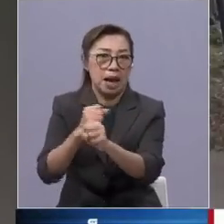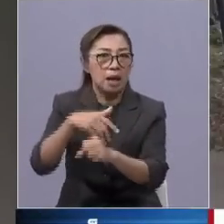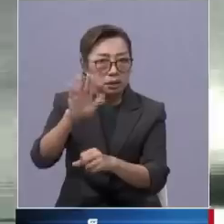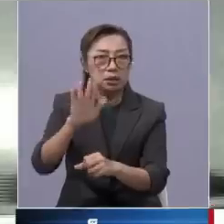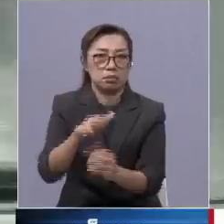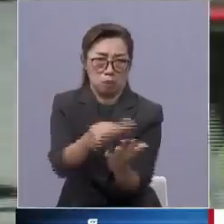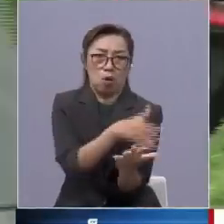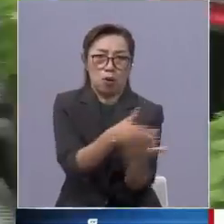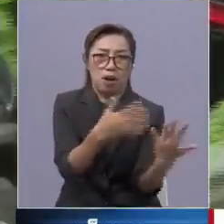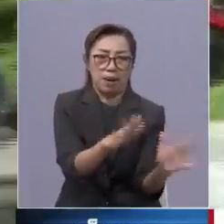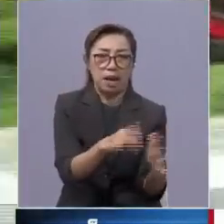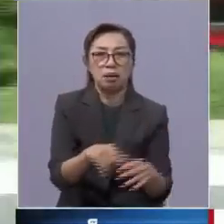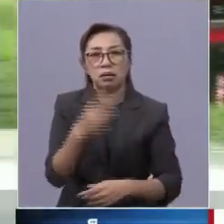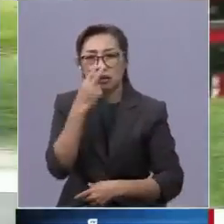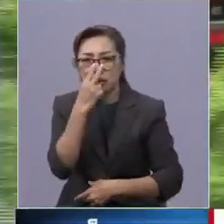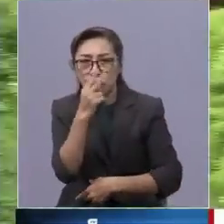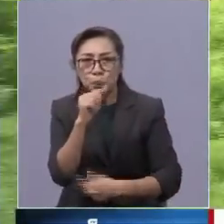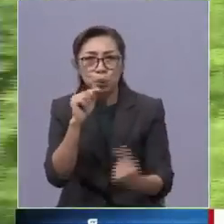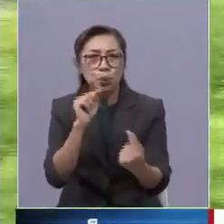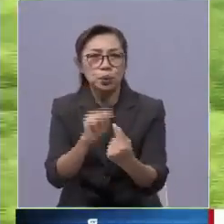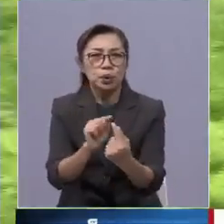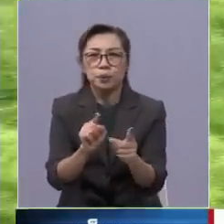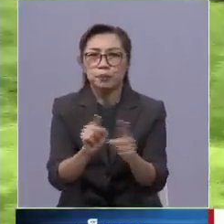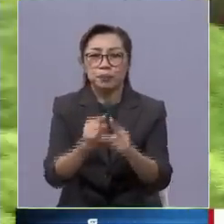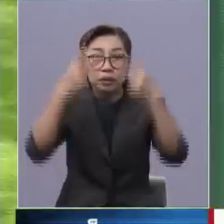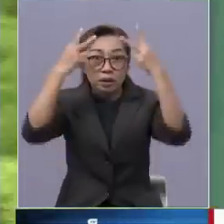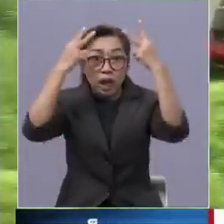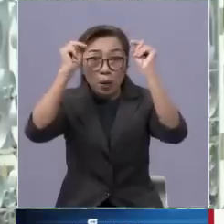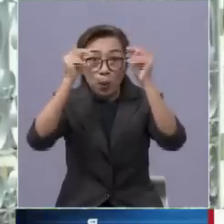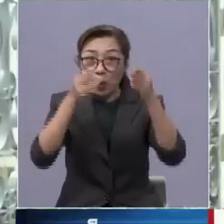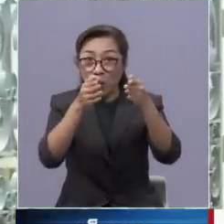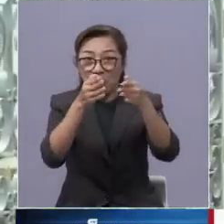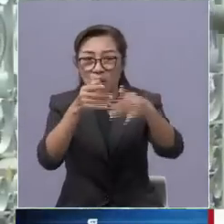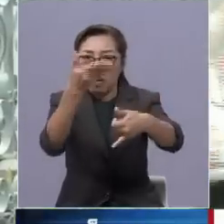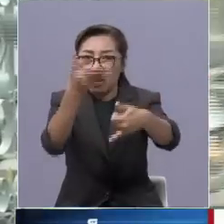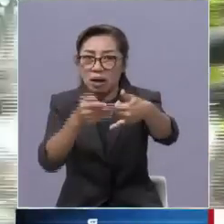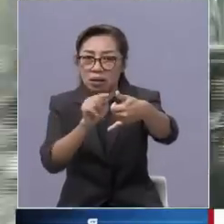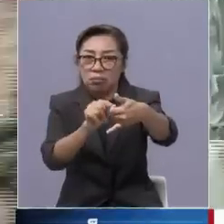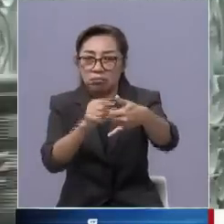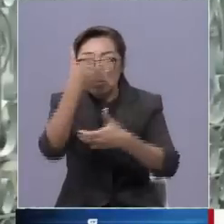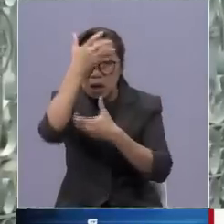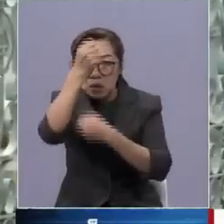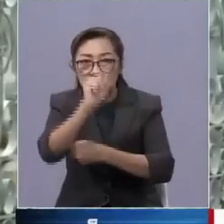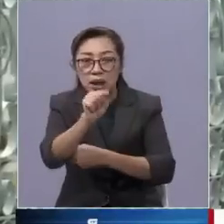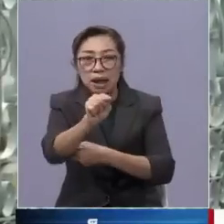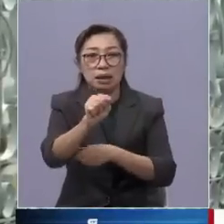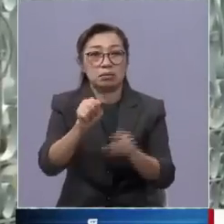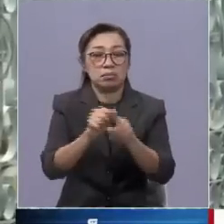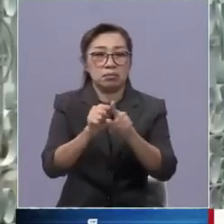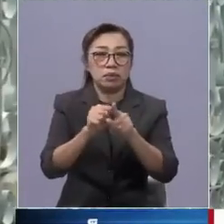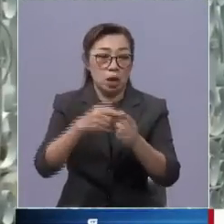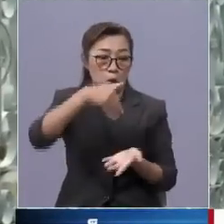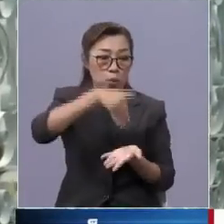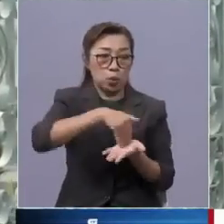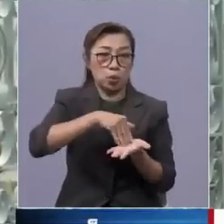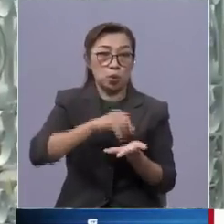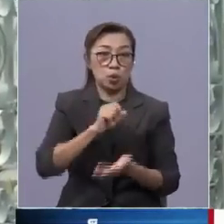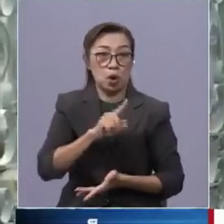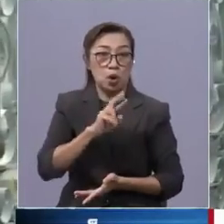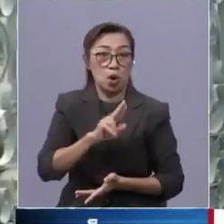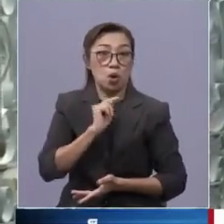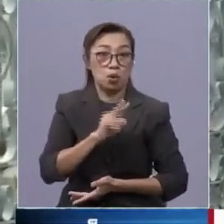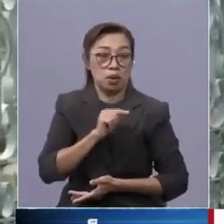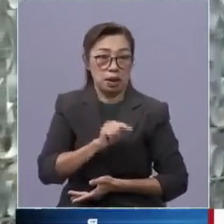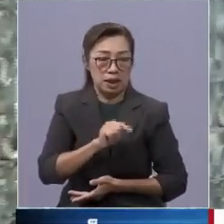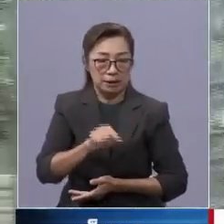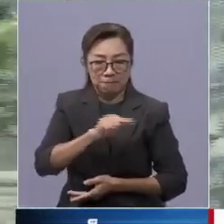ะที่ถ้าไปโฟกัสในส่วนของนายกรัฐมนตรีครับน่าสนใจตรงนี้แม้ว่าทางศูนย์บัญชาการรักษาความปลอดภัย